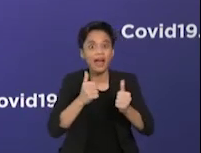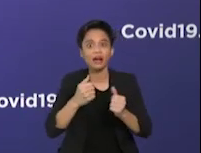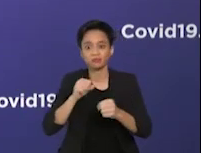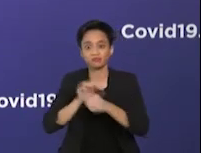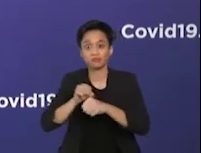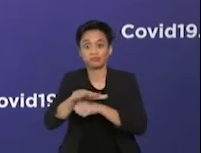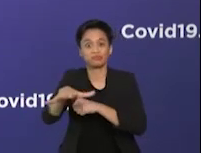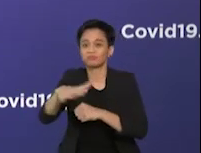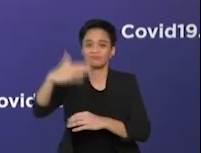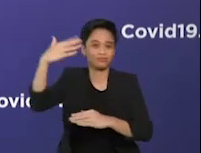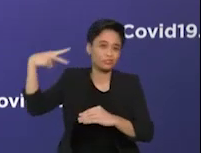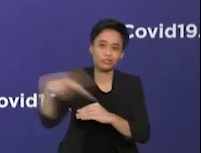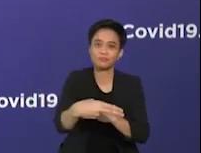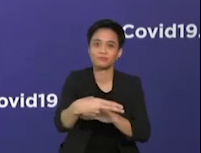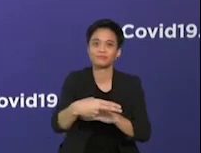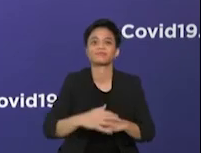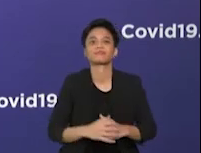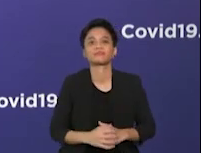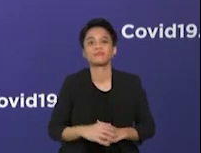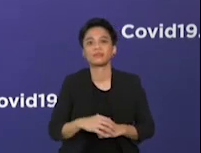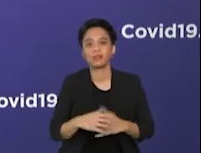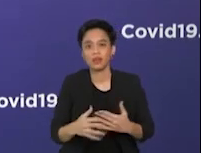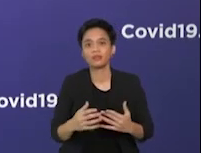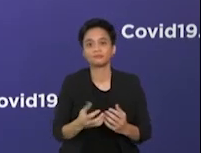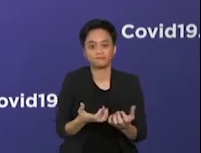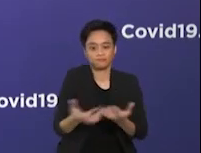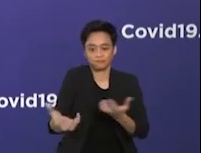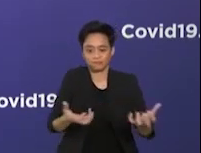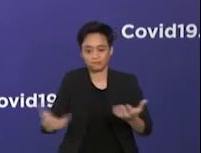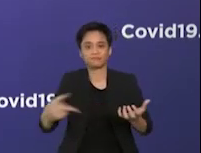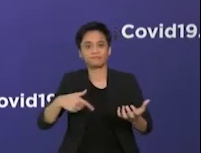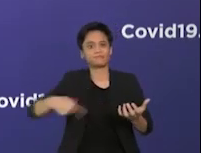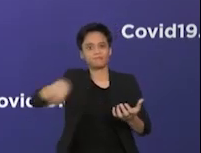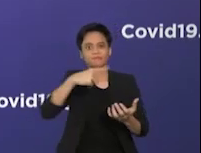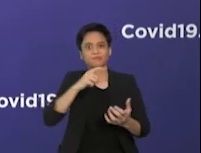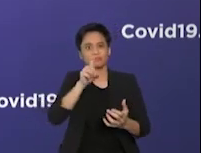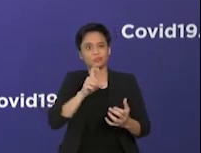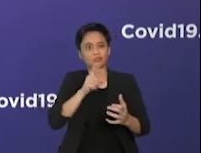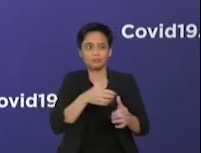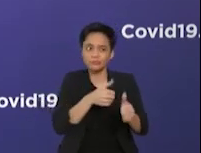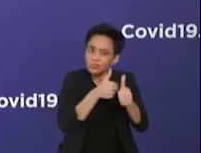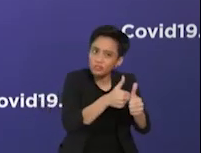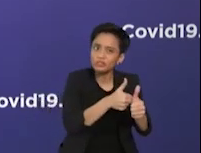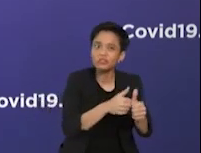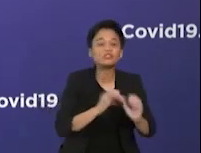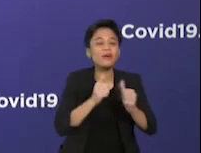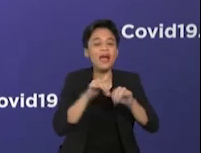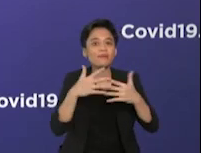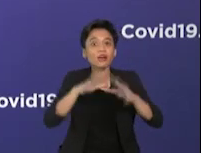sekali lagi pswp adalah upaya bersama yang harus kita pedomani untuk mengurangi